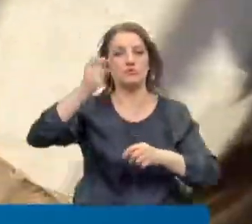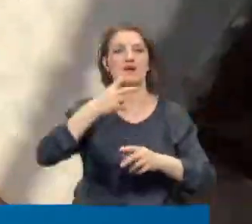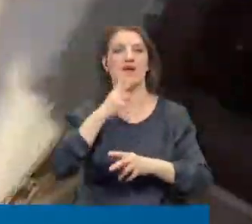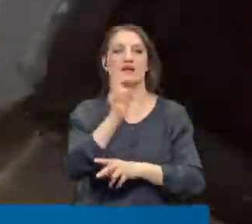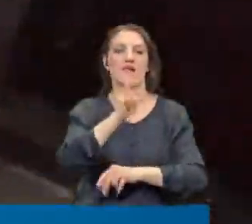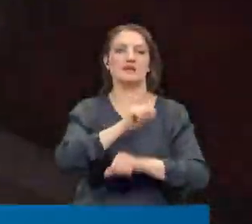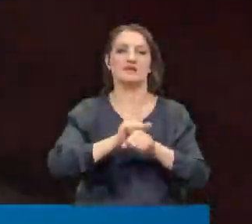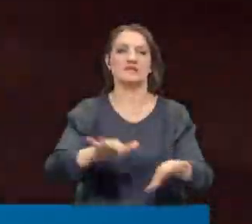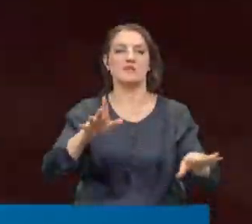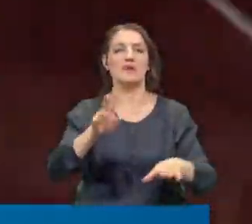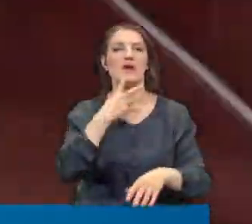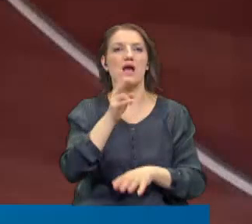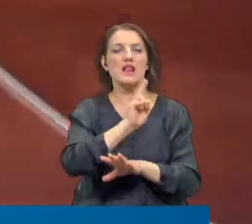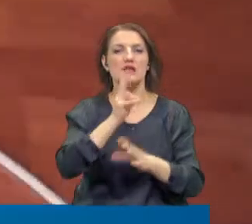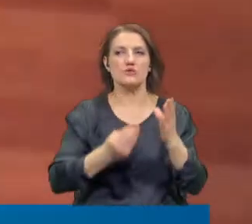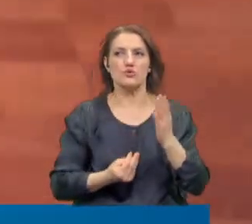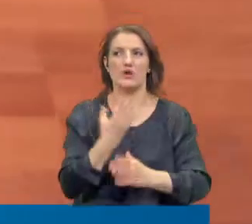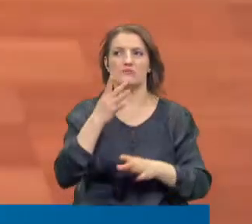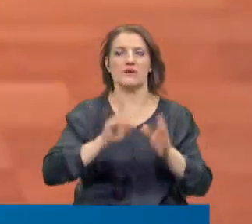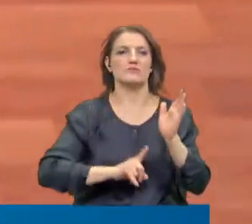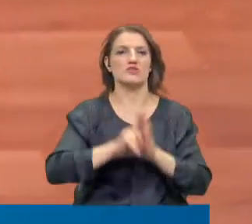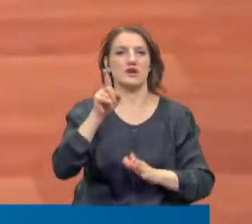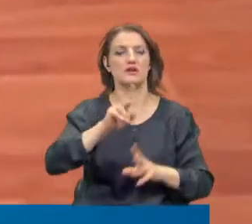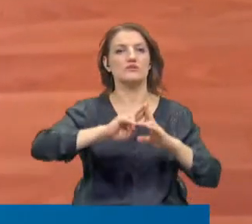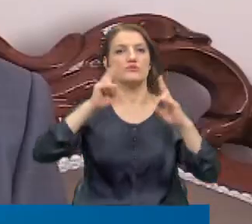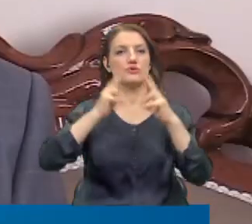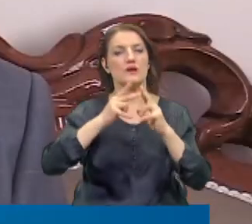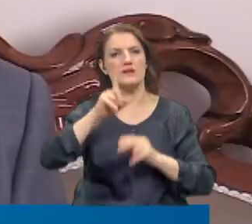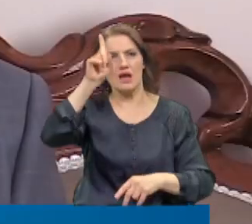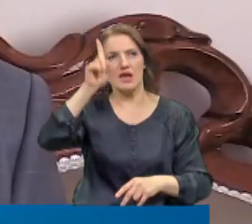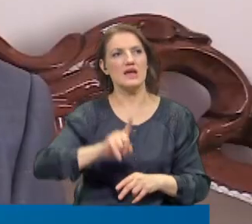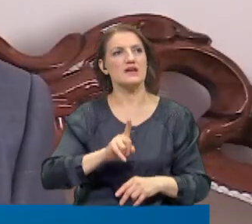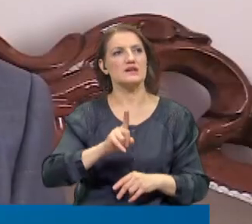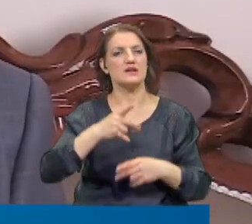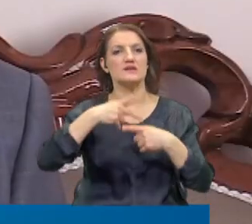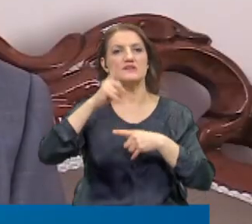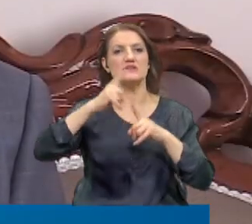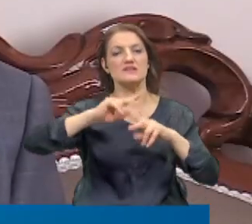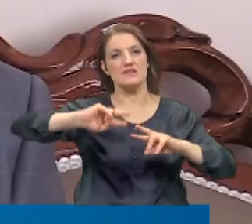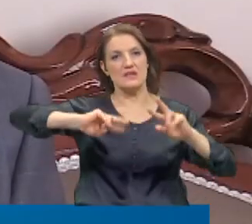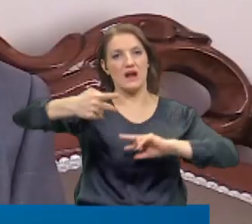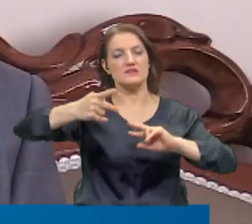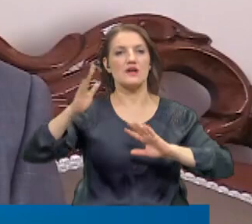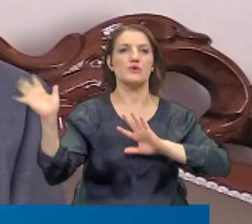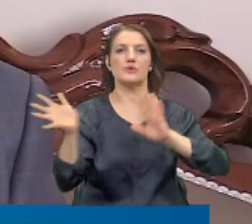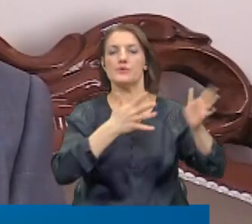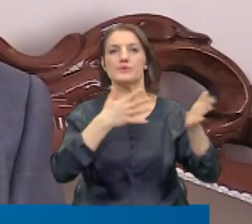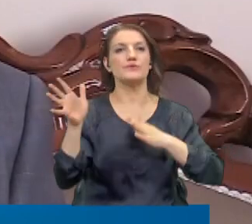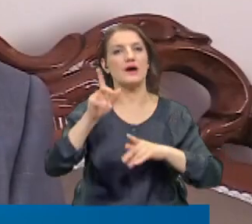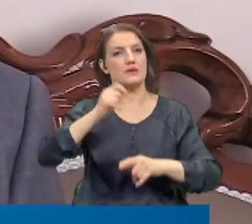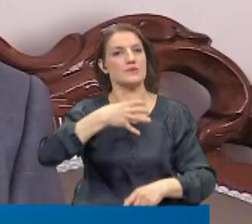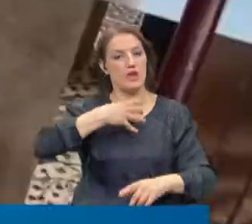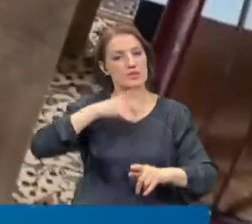sistemiyle elektrik üretmeyi başardı. Dünyada ilk defa dikey eksenli zıt yönlü dönen rüzgar yönü kendim